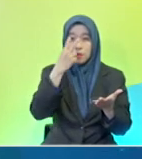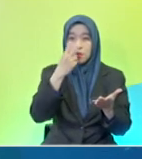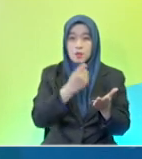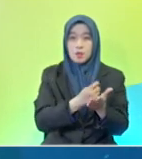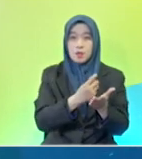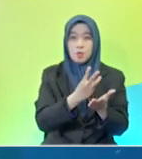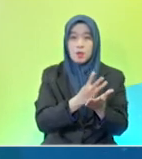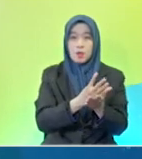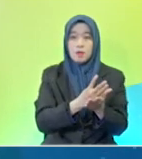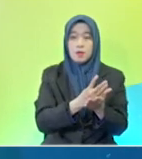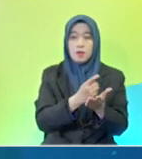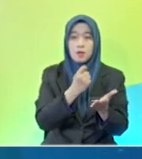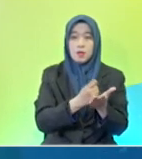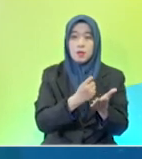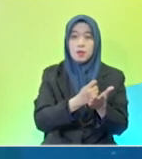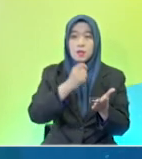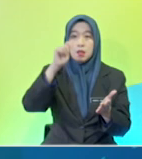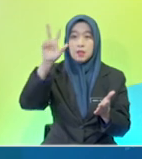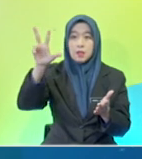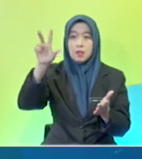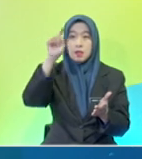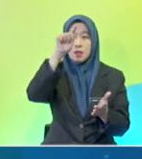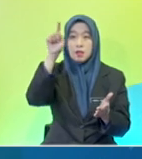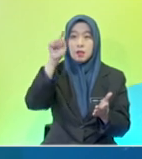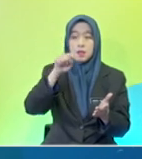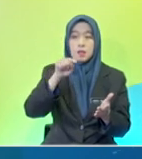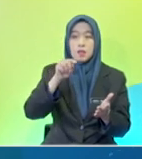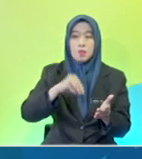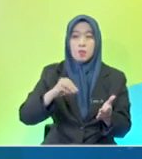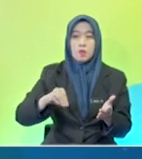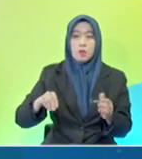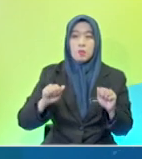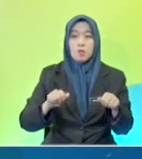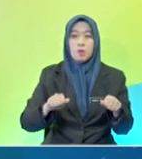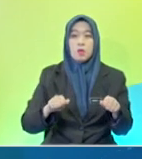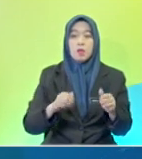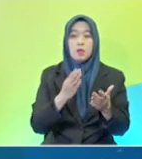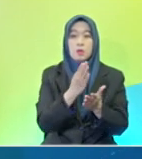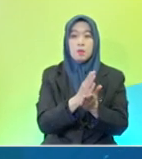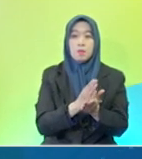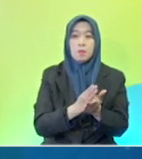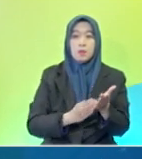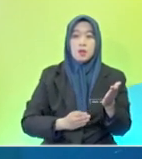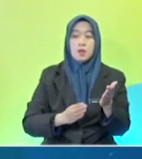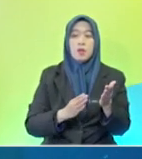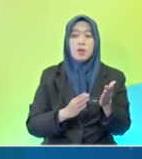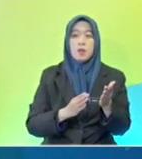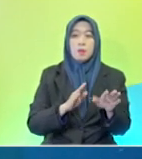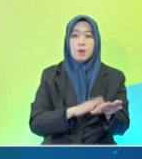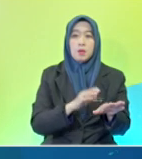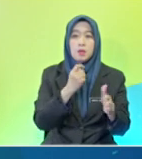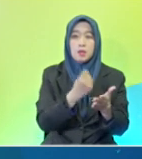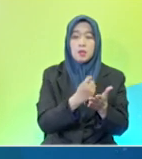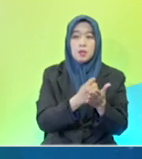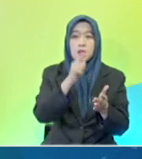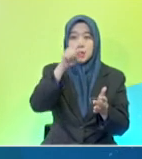tanda tiga titik. Okey, murid-murid diberi dua pilihan sama ada hendak berhenti di tanda tiga titik yang pertama